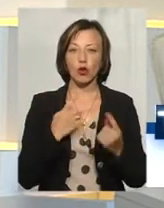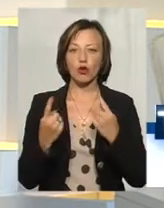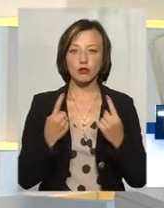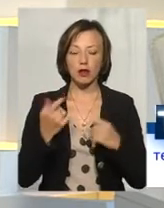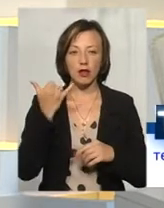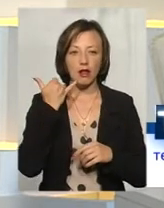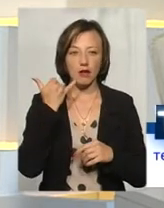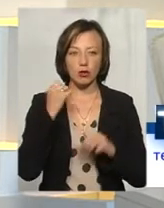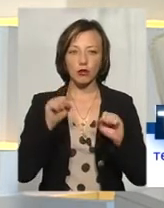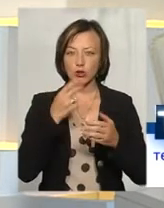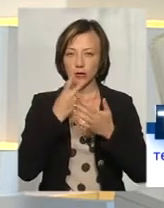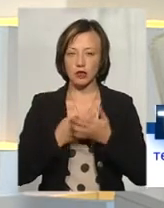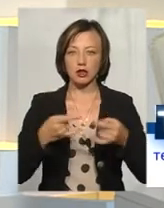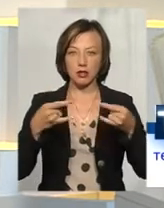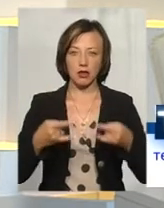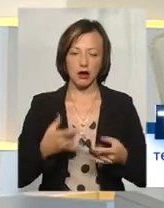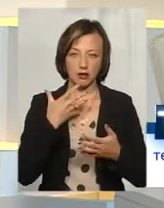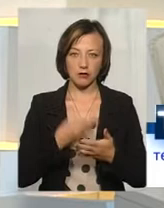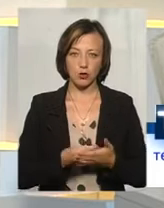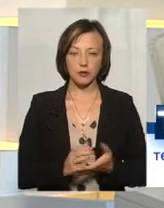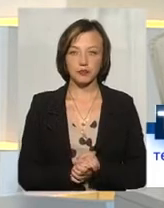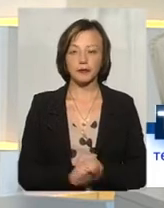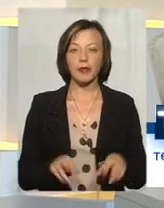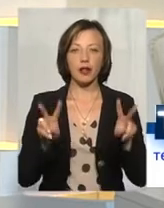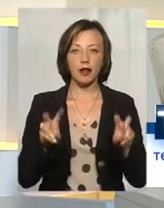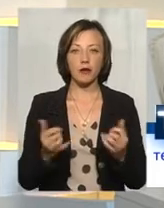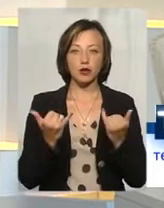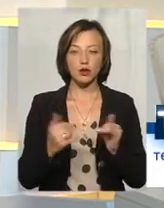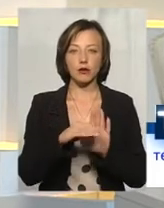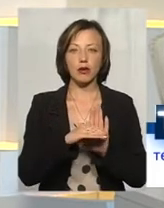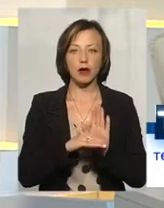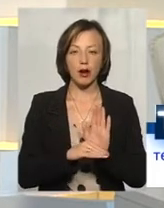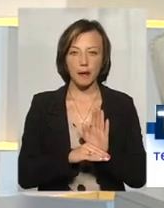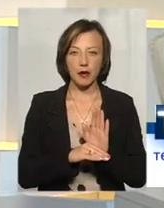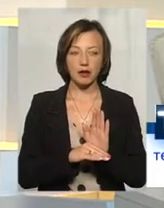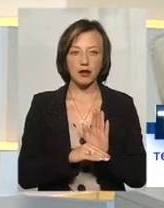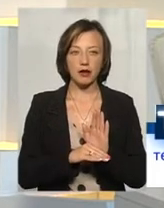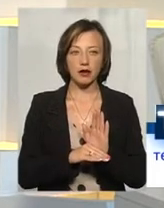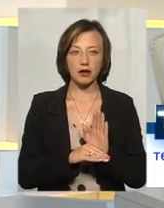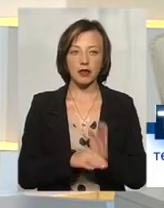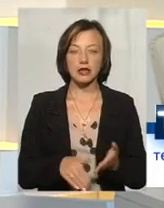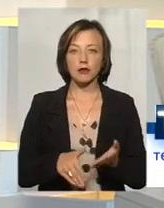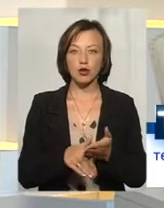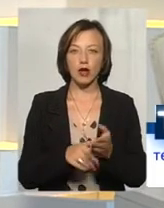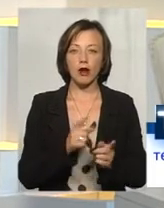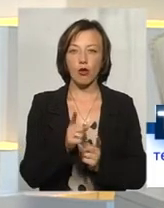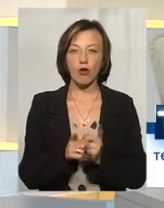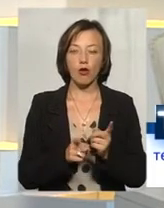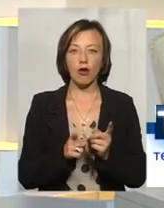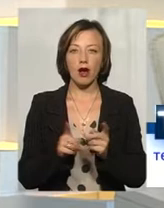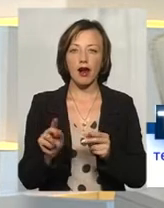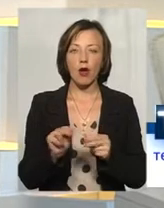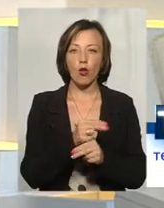розмови. Телефони можете бачити на своїх екранах. А тема сьогоднішньої передачі – стимулююче регулювання тарифів.